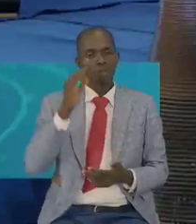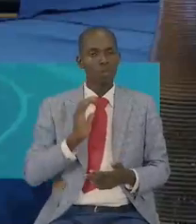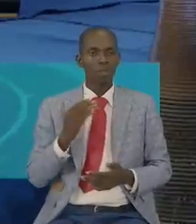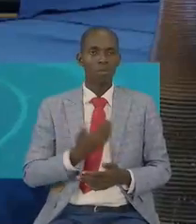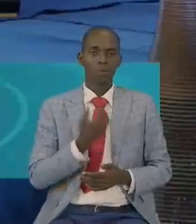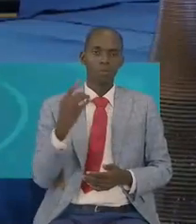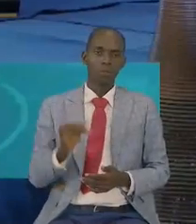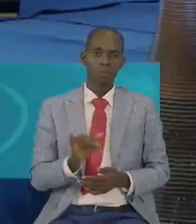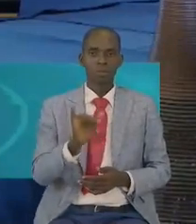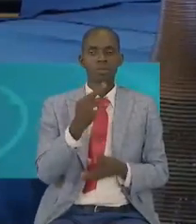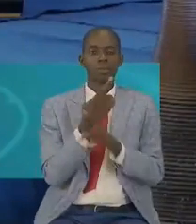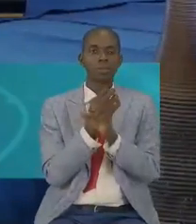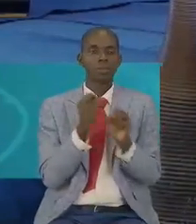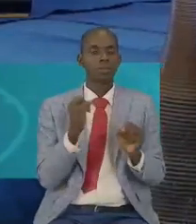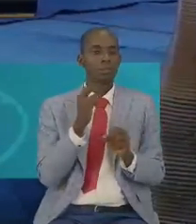éternelle.